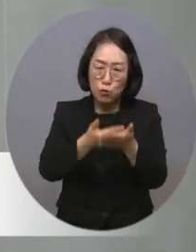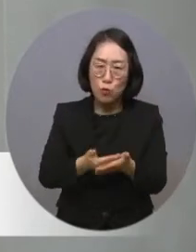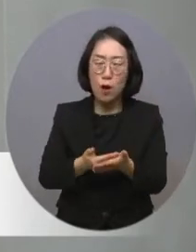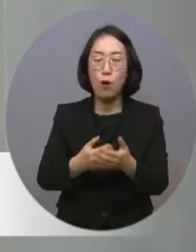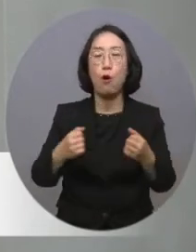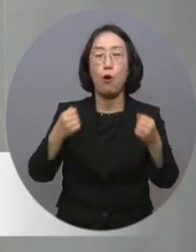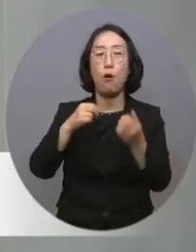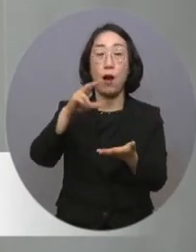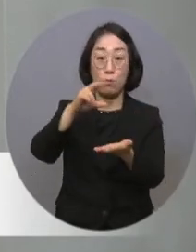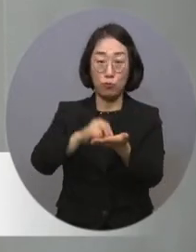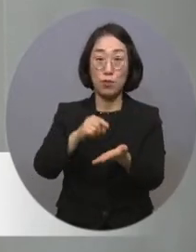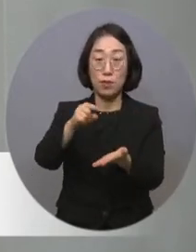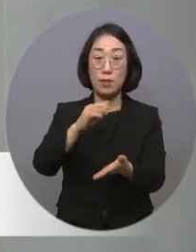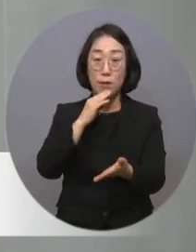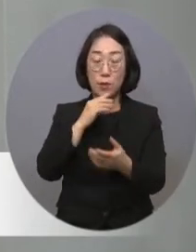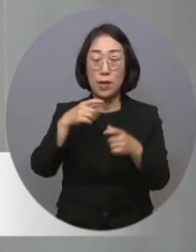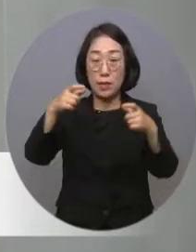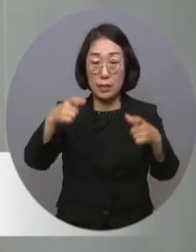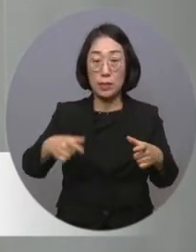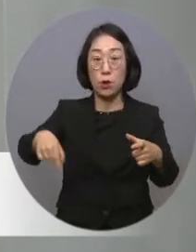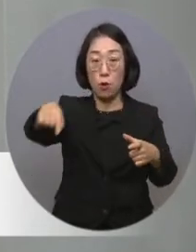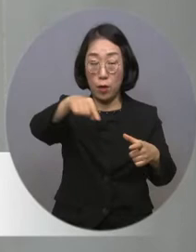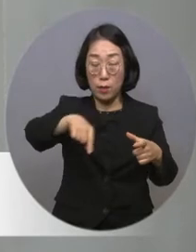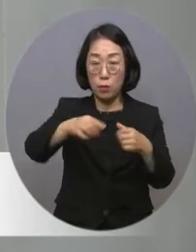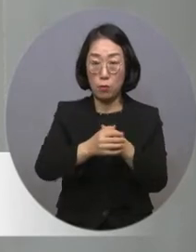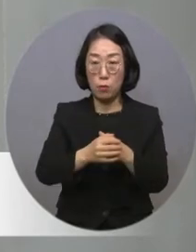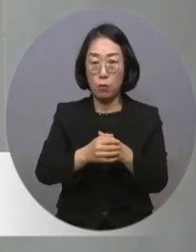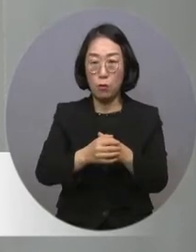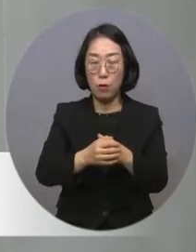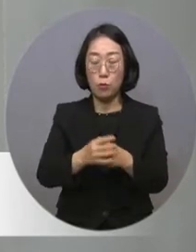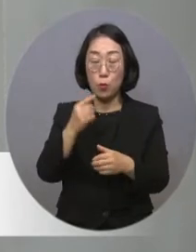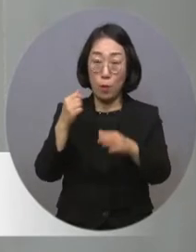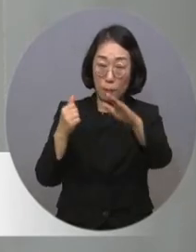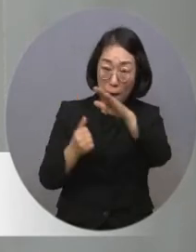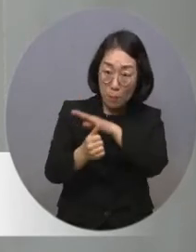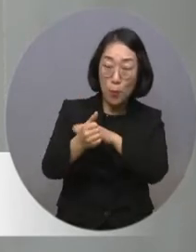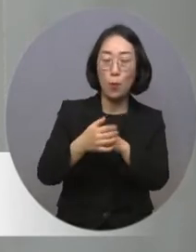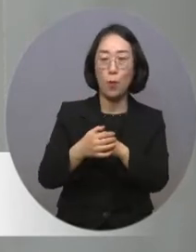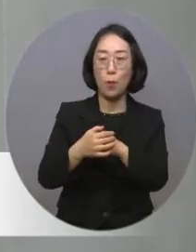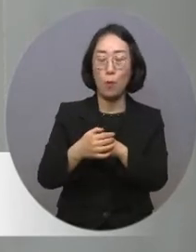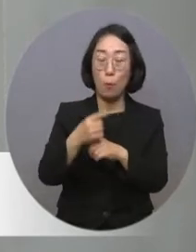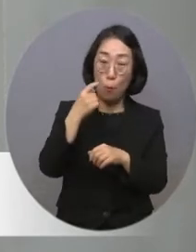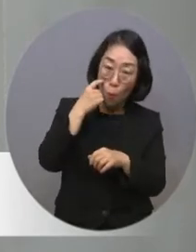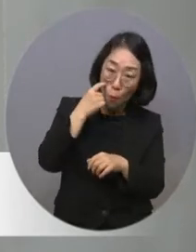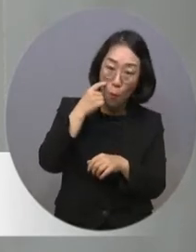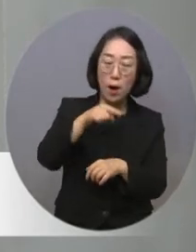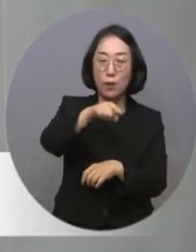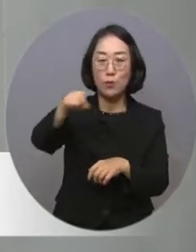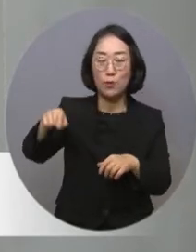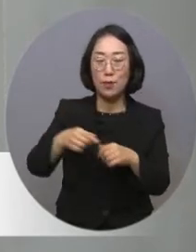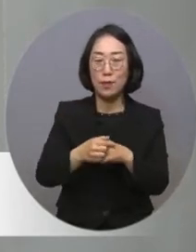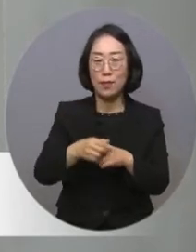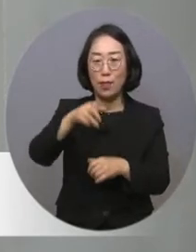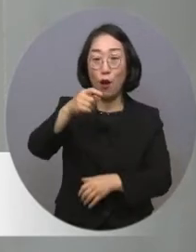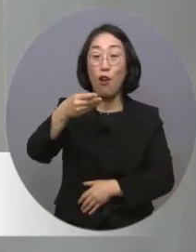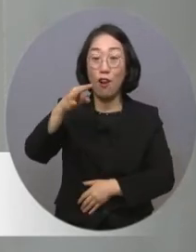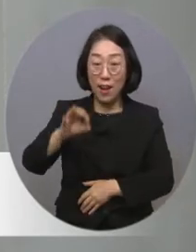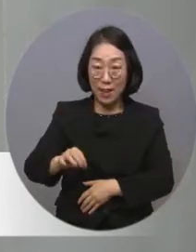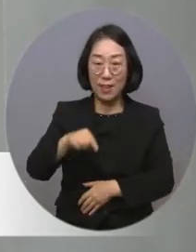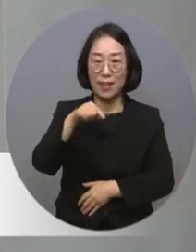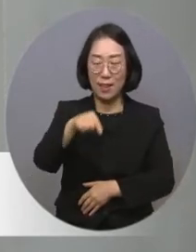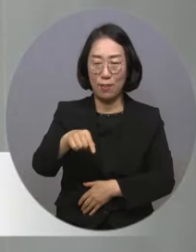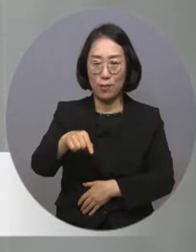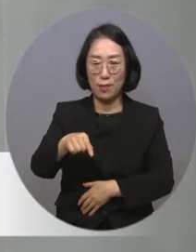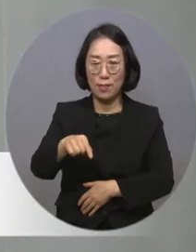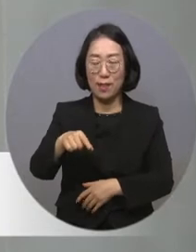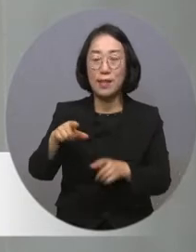인식하고 이 지역에 정말 랜드마크라고 할 수 있는 컬링이 많은 우리 의정부 지역